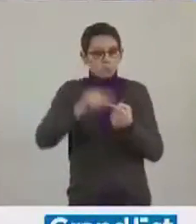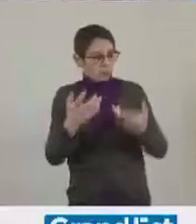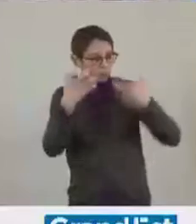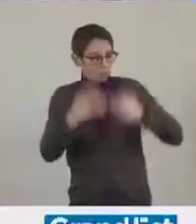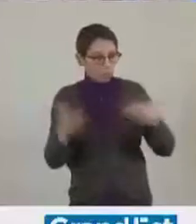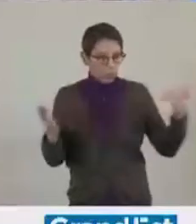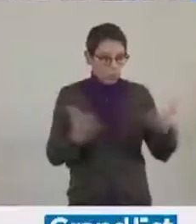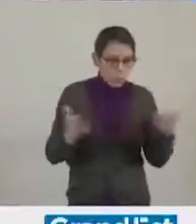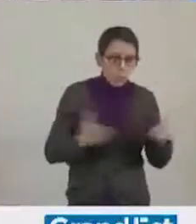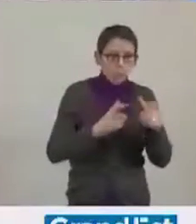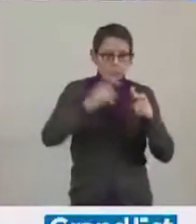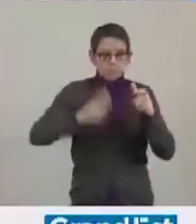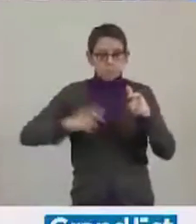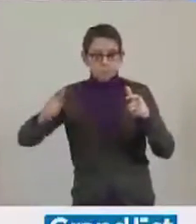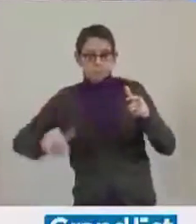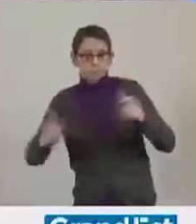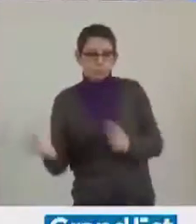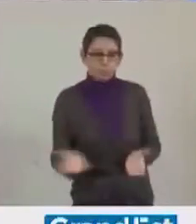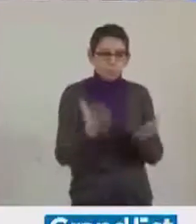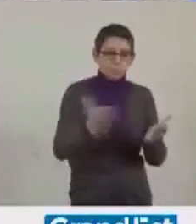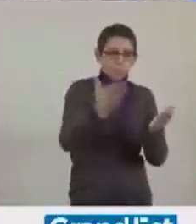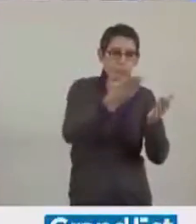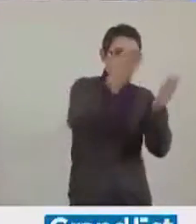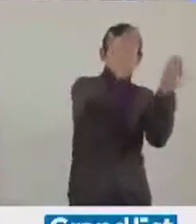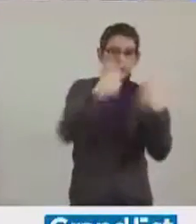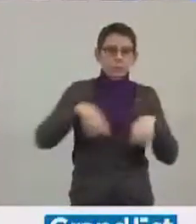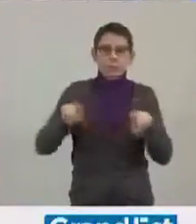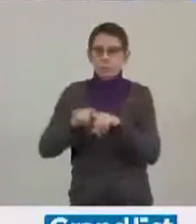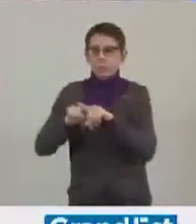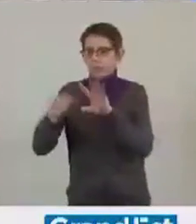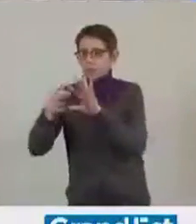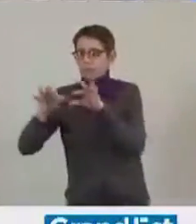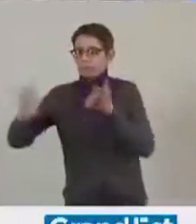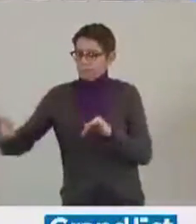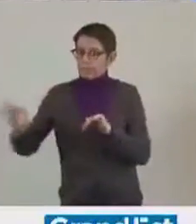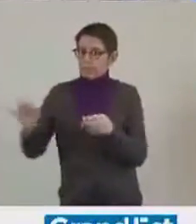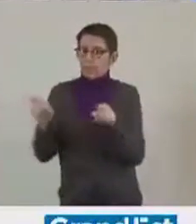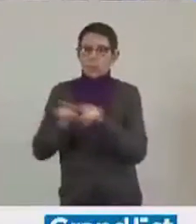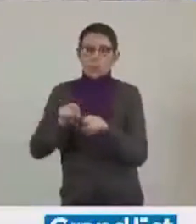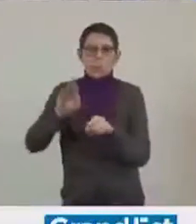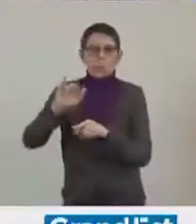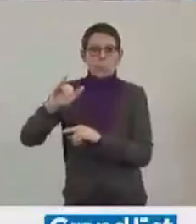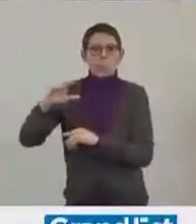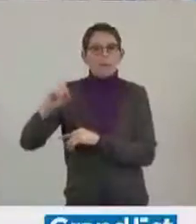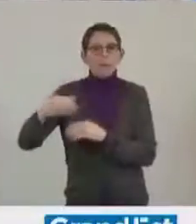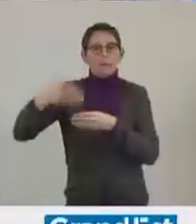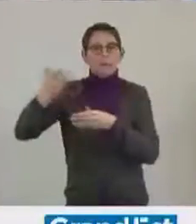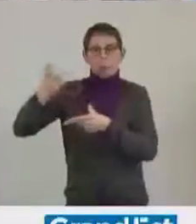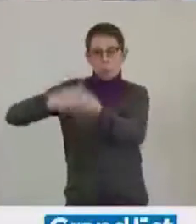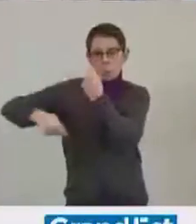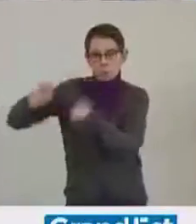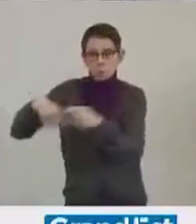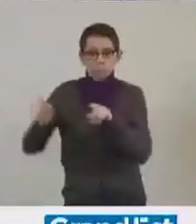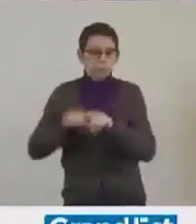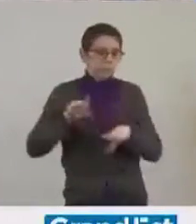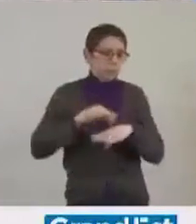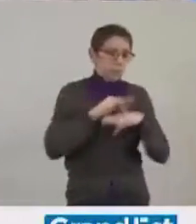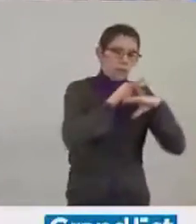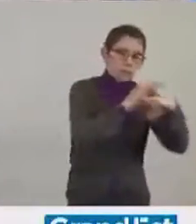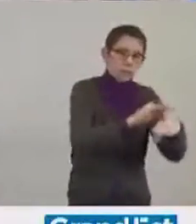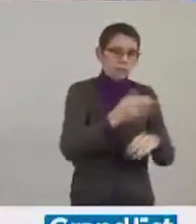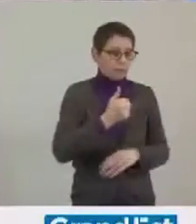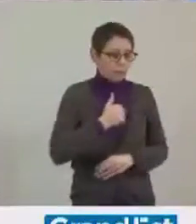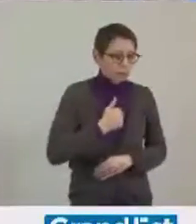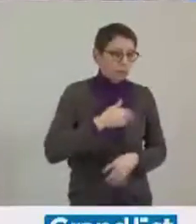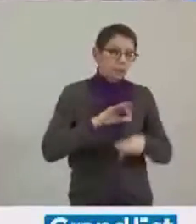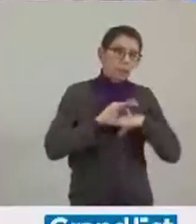valoriser les filières à fort potentiel de développement et notamment la bioéconomie, accompagner l'artisanat, l'agriculture, viticulture,